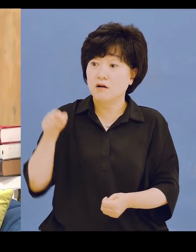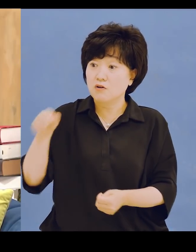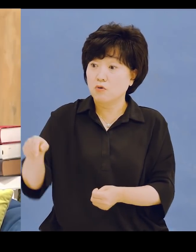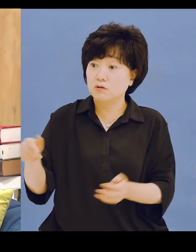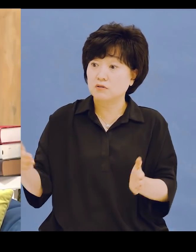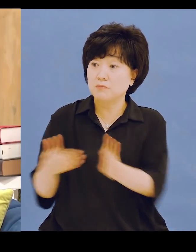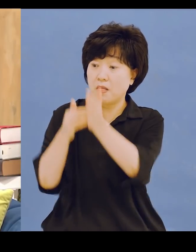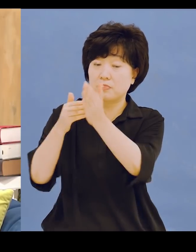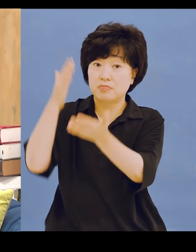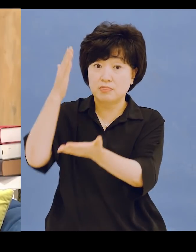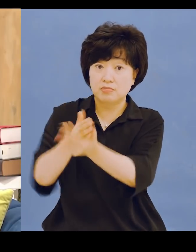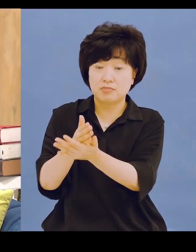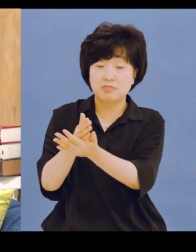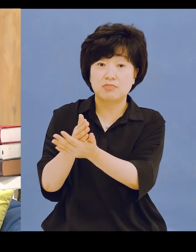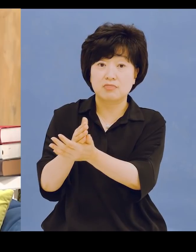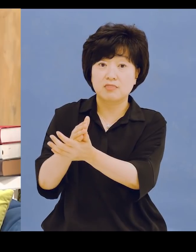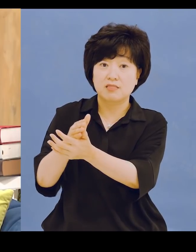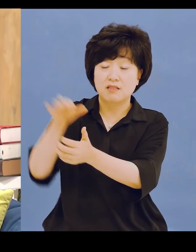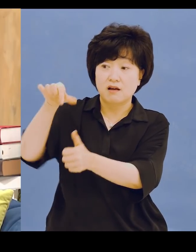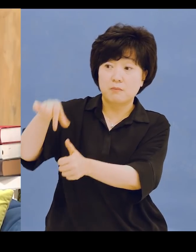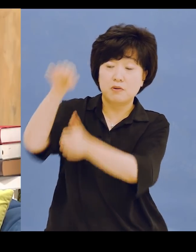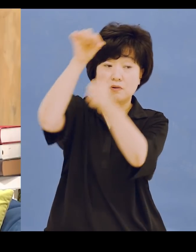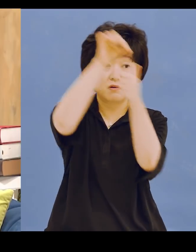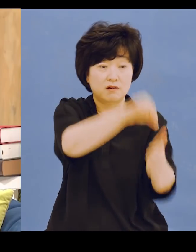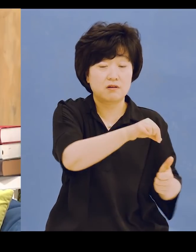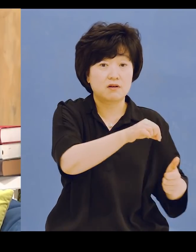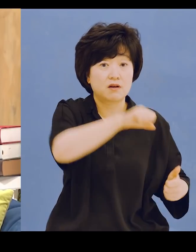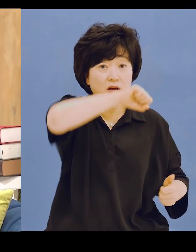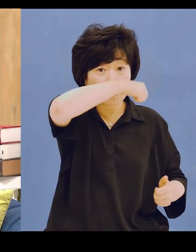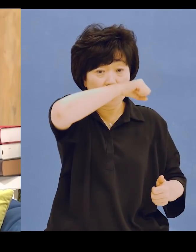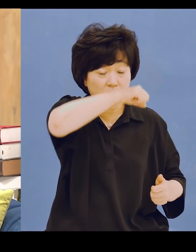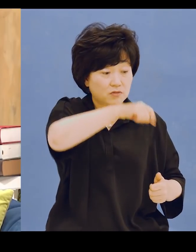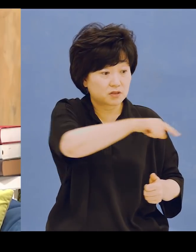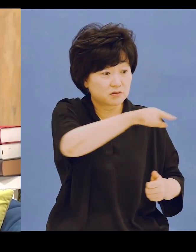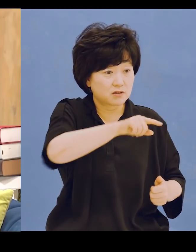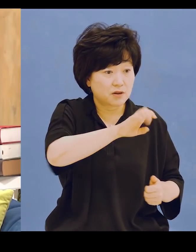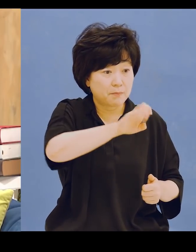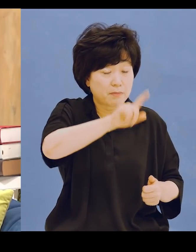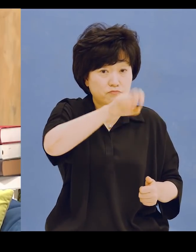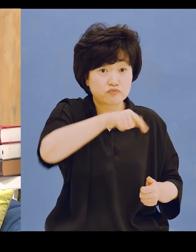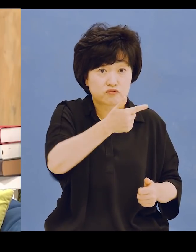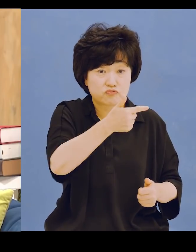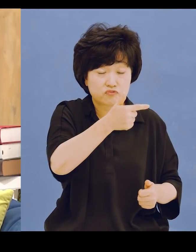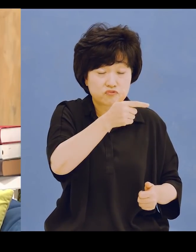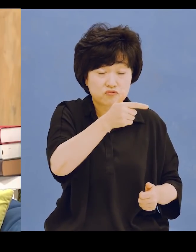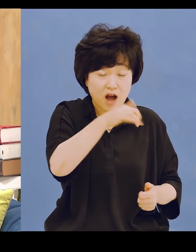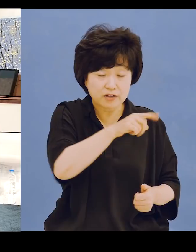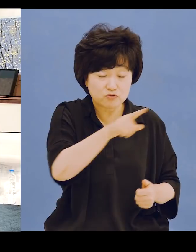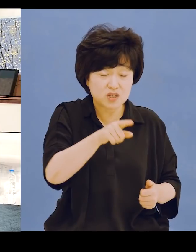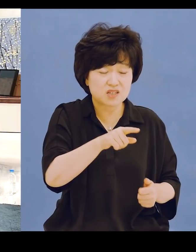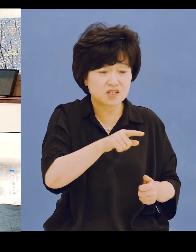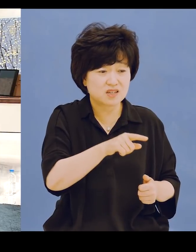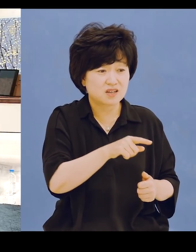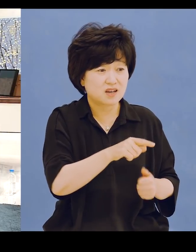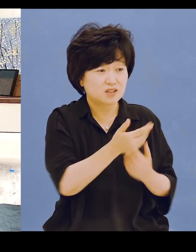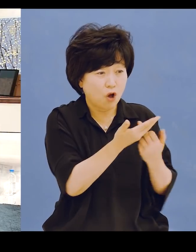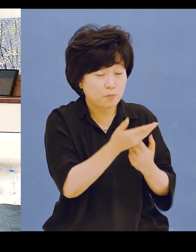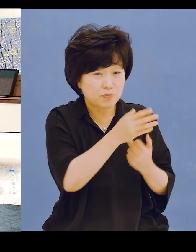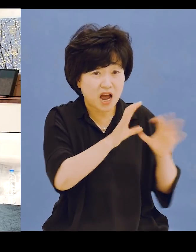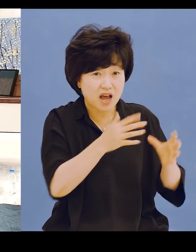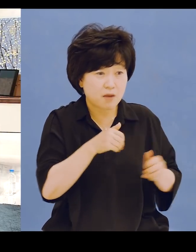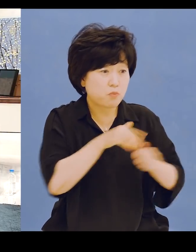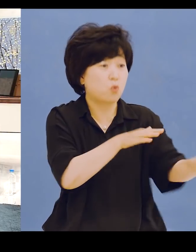여기까지 불러다 놓고 네네. 아버지 부끄럽지도 않습니까? 네네. 당신이 콜링한 일꾼의 아이가 저렇게 되면 네네. 사람들이